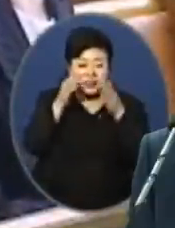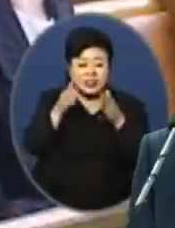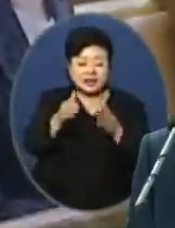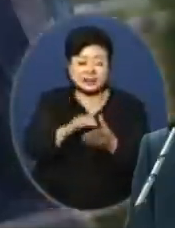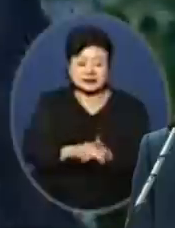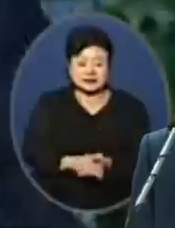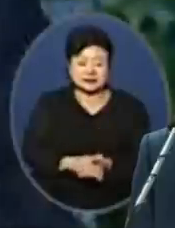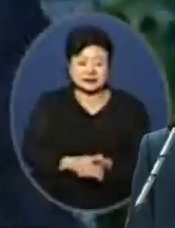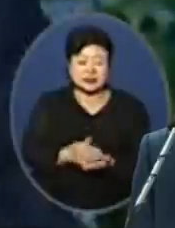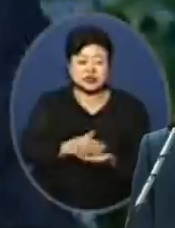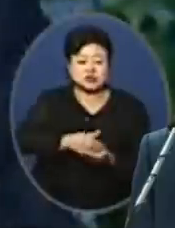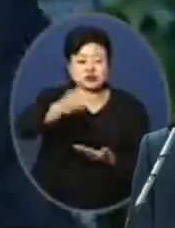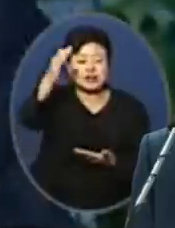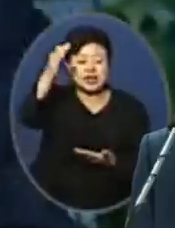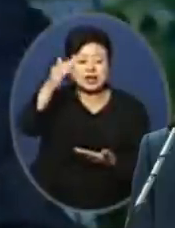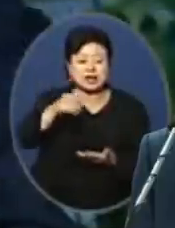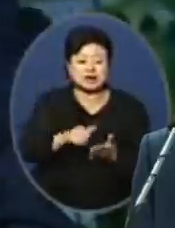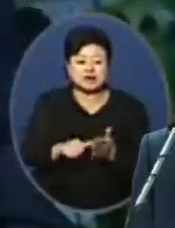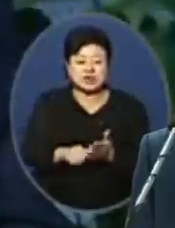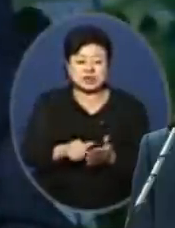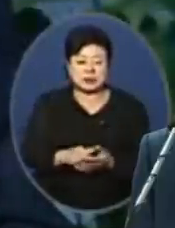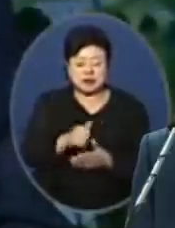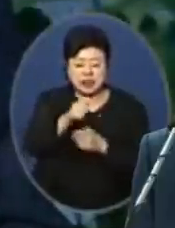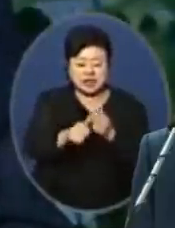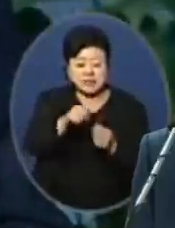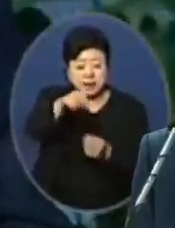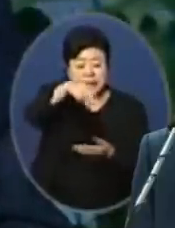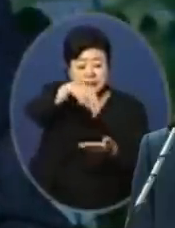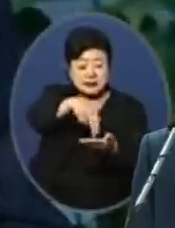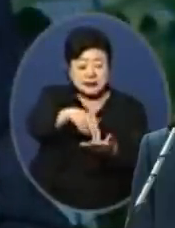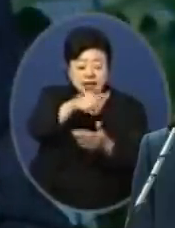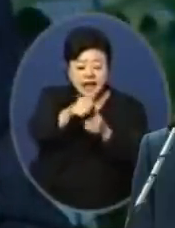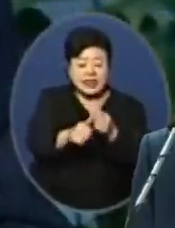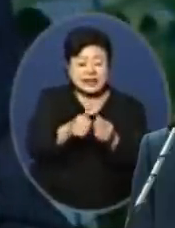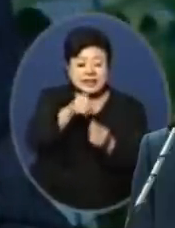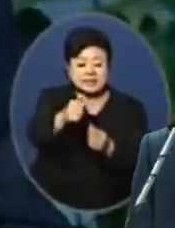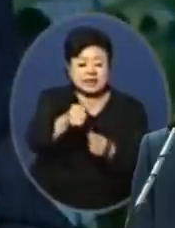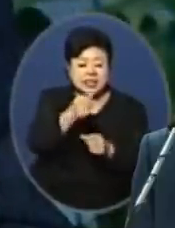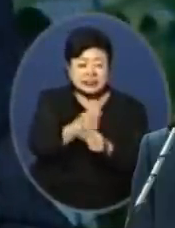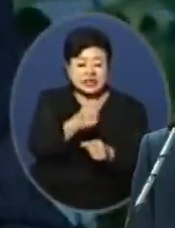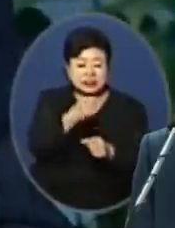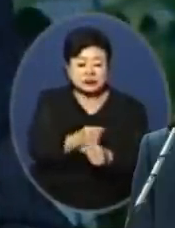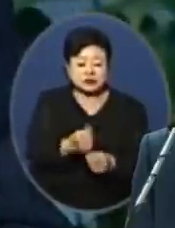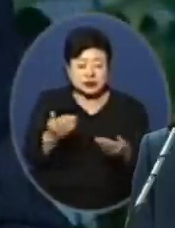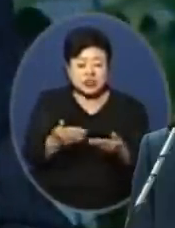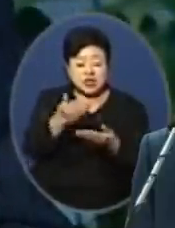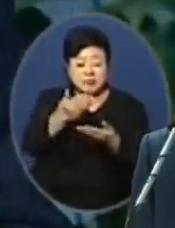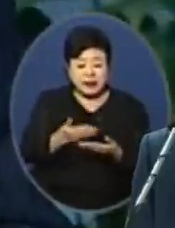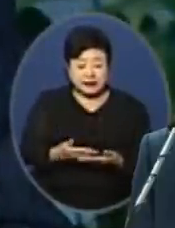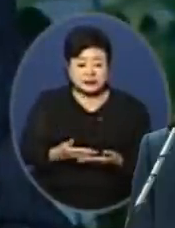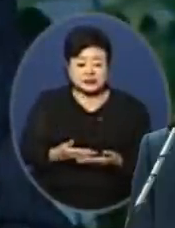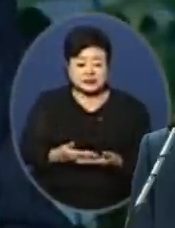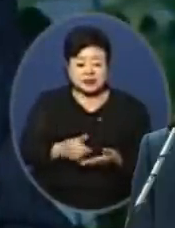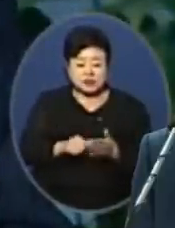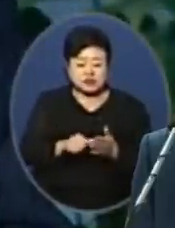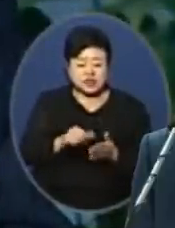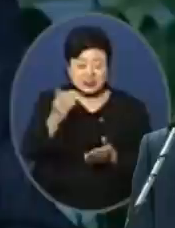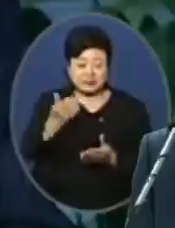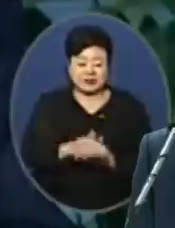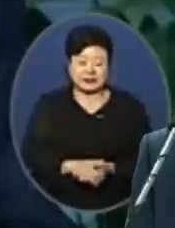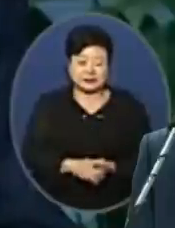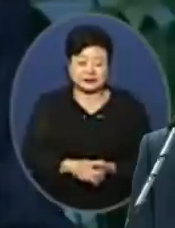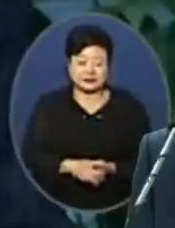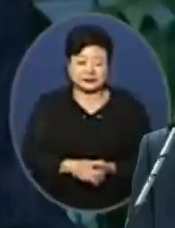마귀를 쫓아내는 무기가 되고 하나님 앞에서는 하나님의 창조적인 역사를 받아들이는 무기가 되는